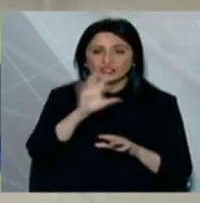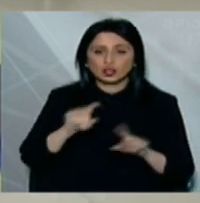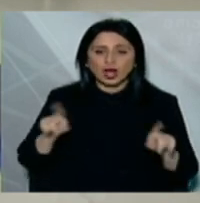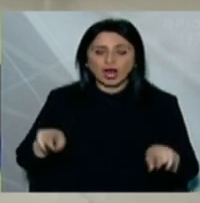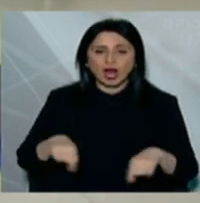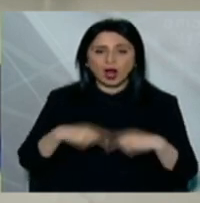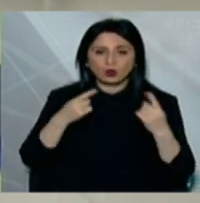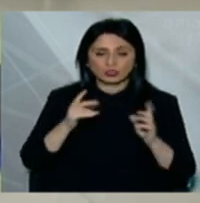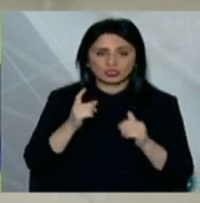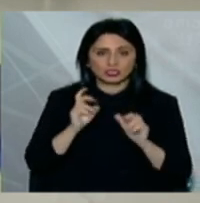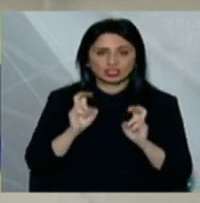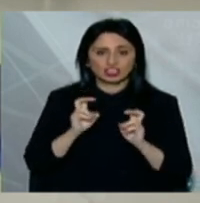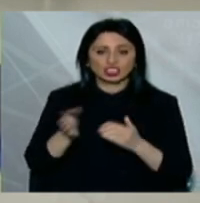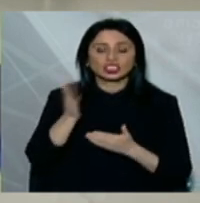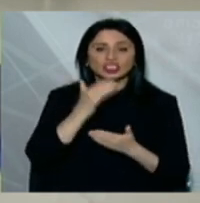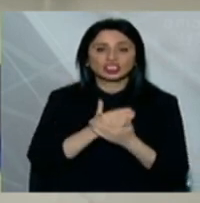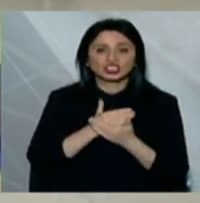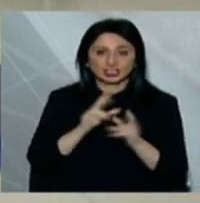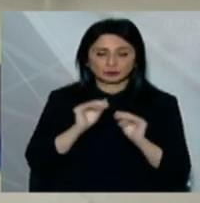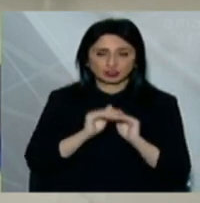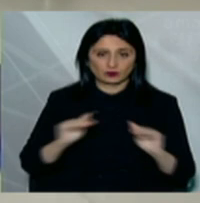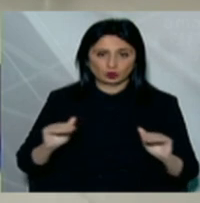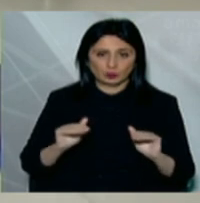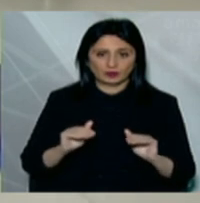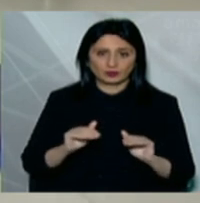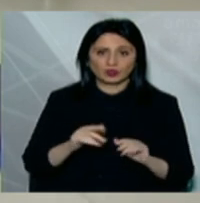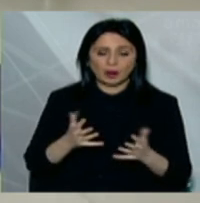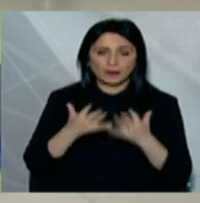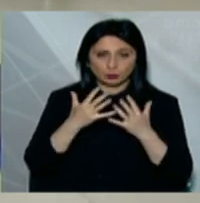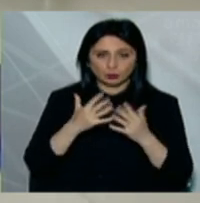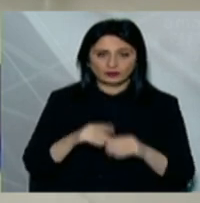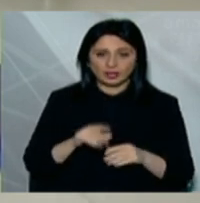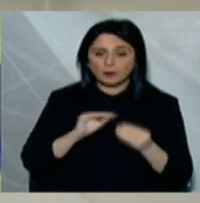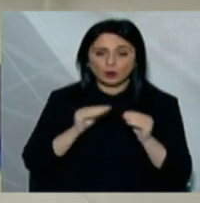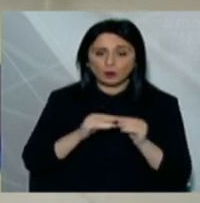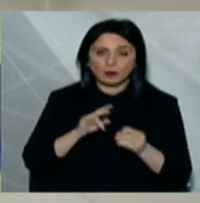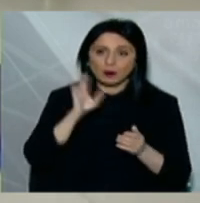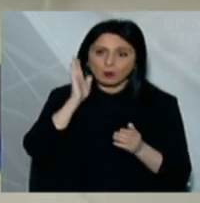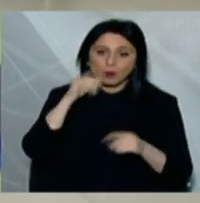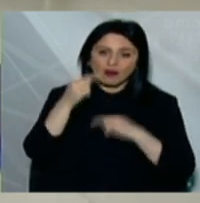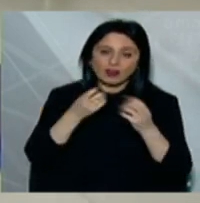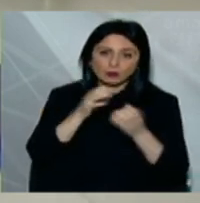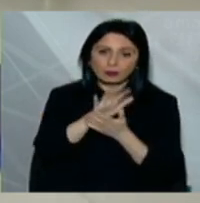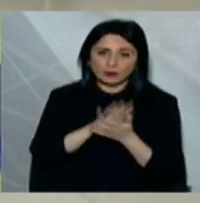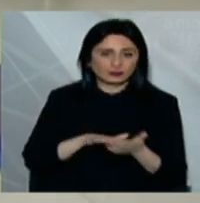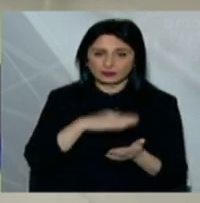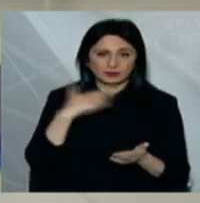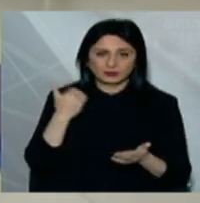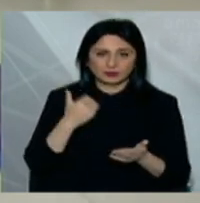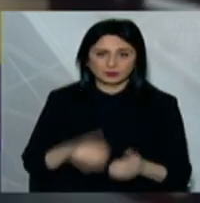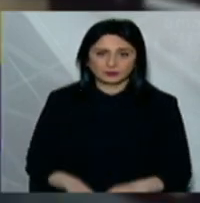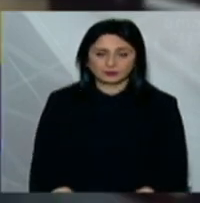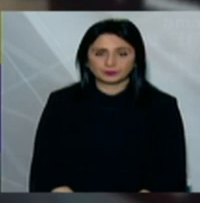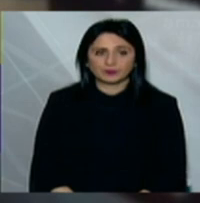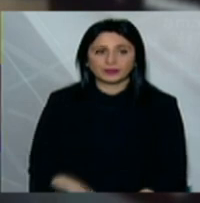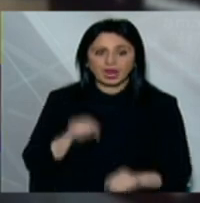განხორციელდეს შედეგიანად და ეფექტურად და ეს პრობლემა არ იყოს ჩვენი მომავალი თაობის მოსამართლებელი